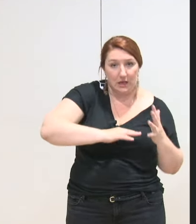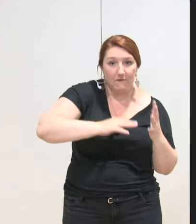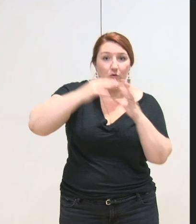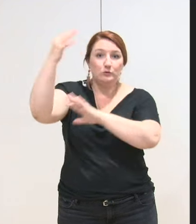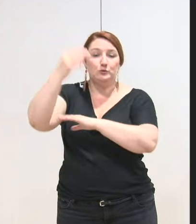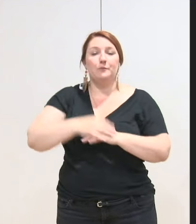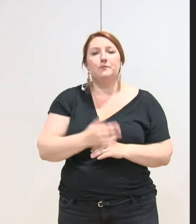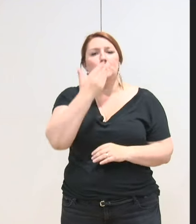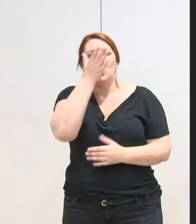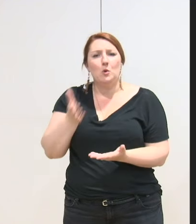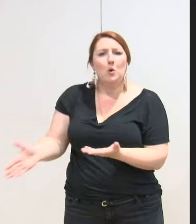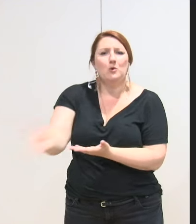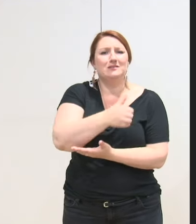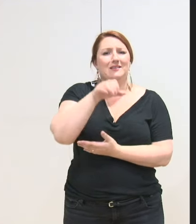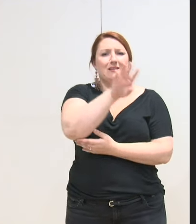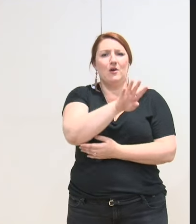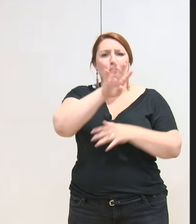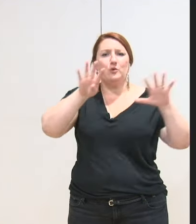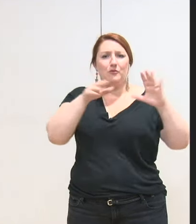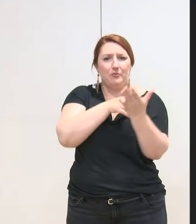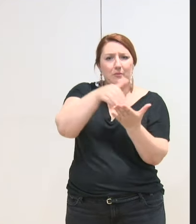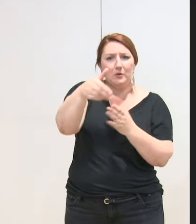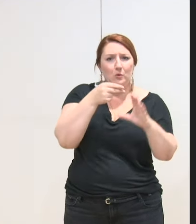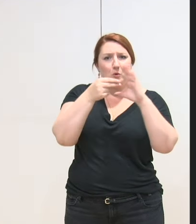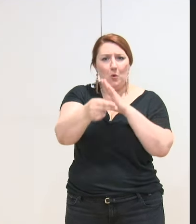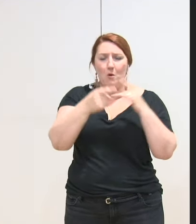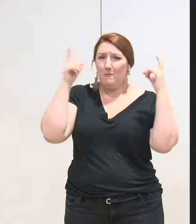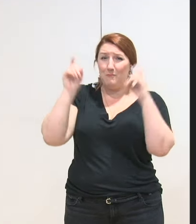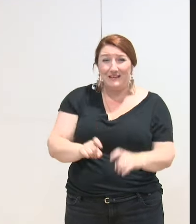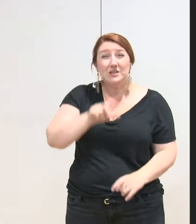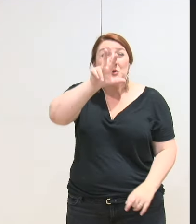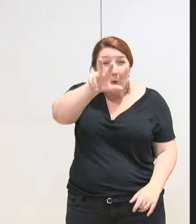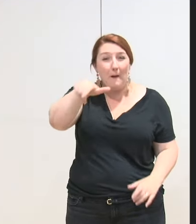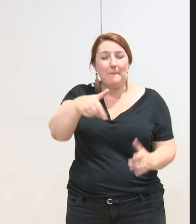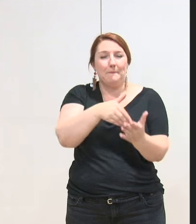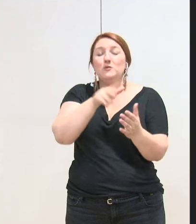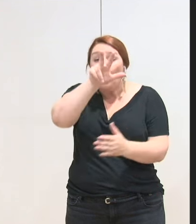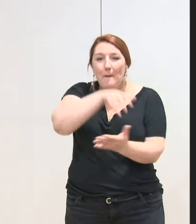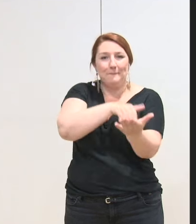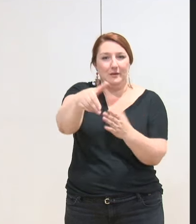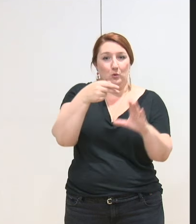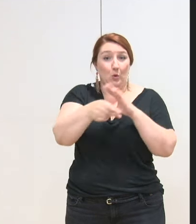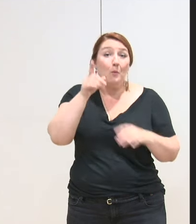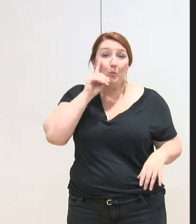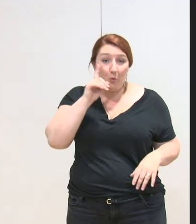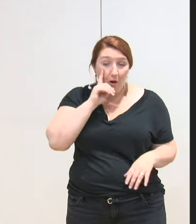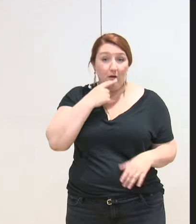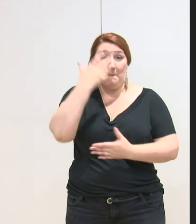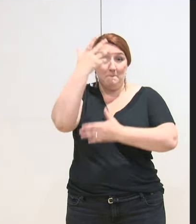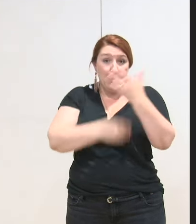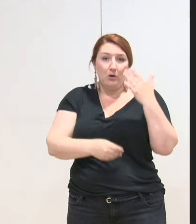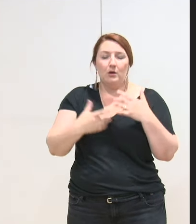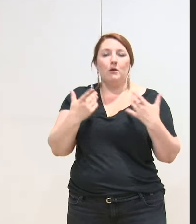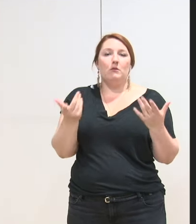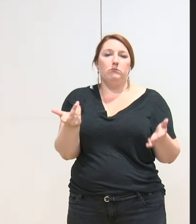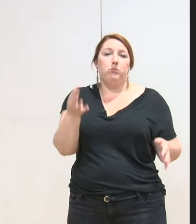7 49 million d'euros sont en baisse de près de 3 millions d'euros cela s'explique par le fait qu'il manque les produits